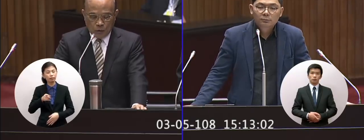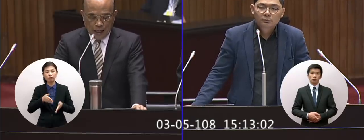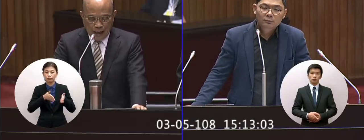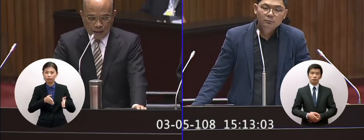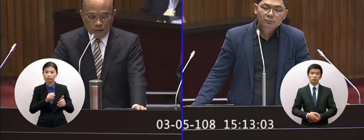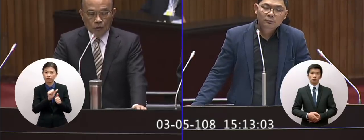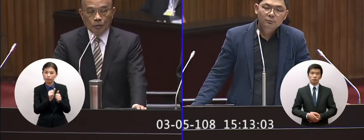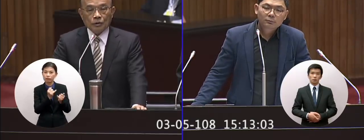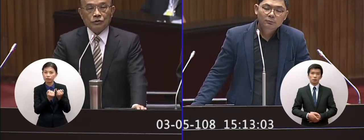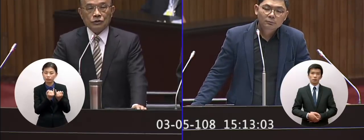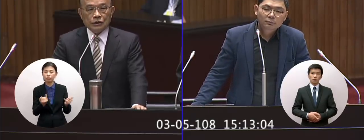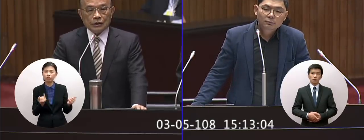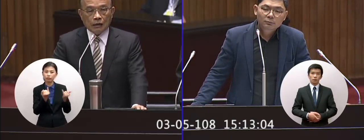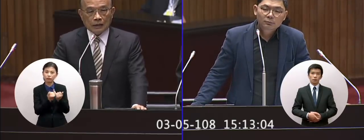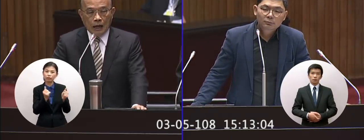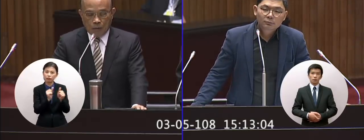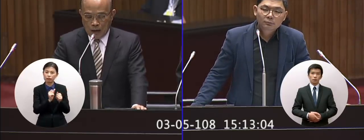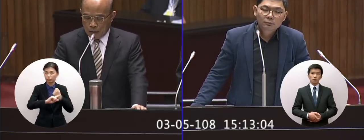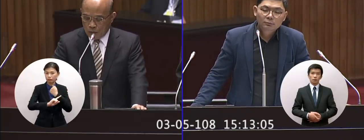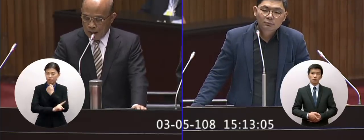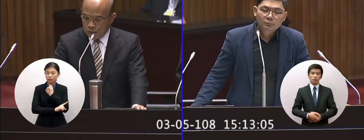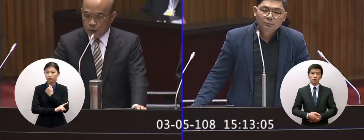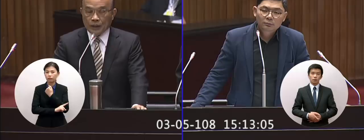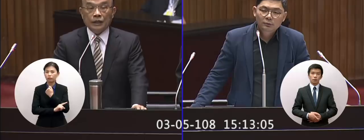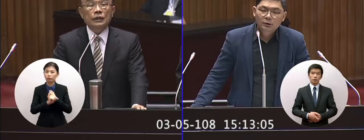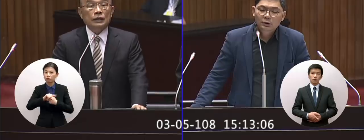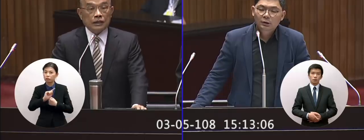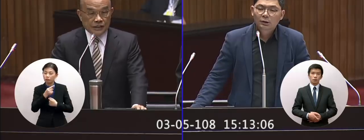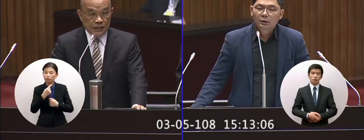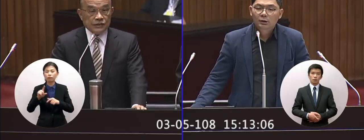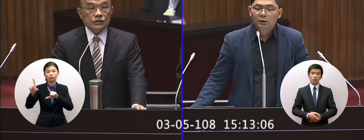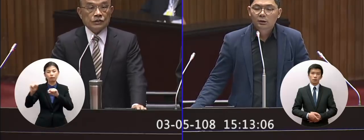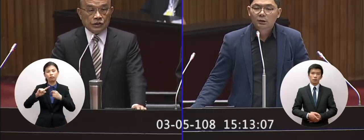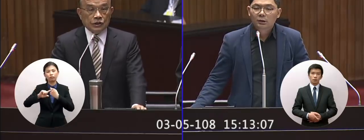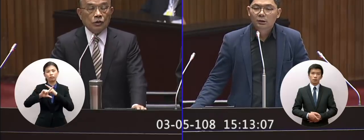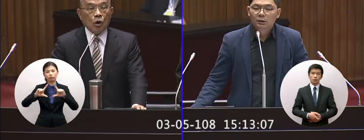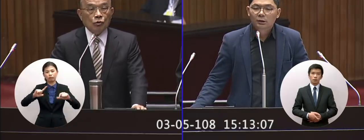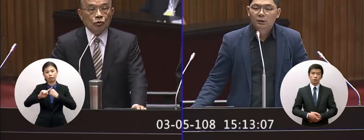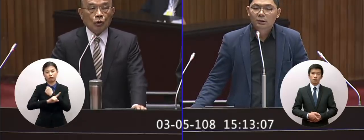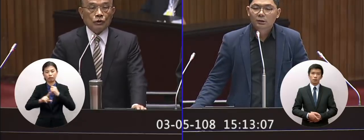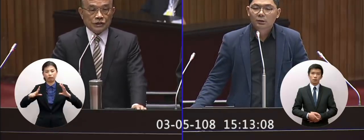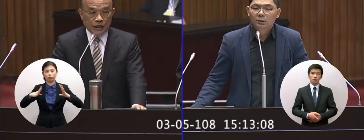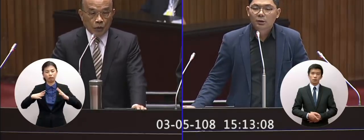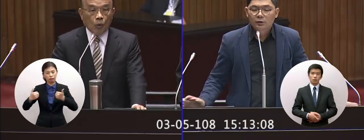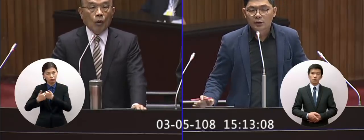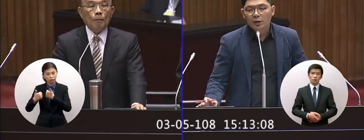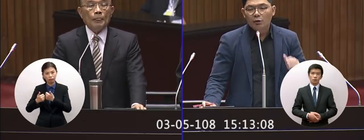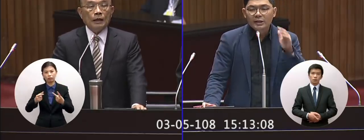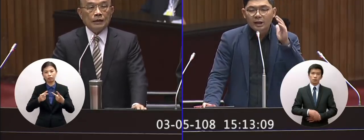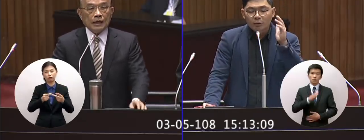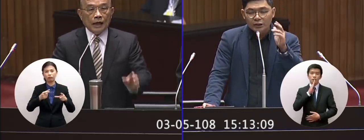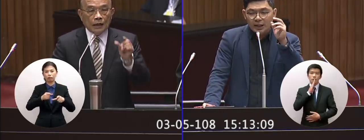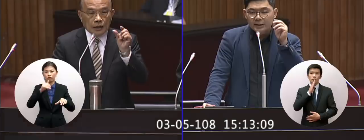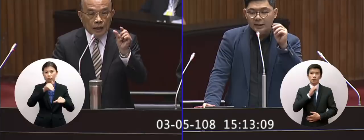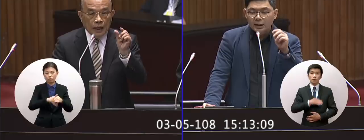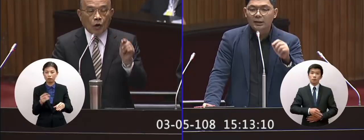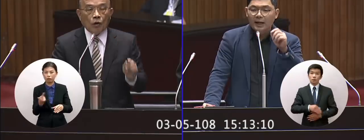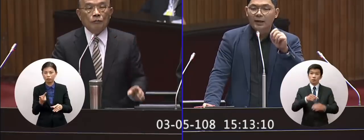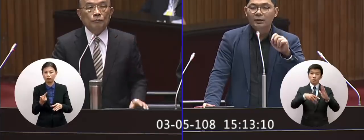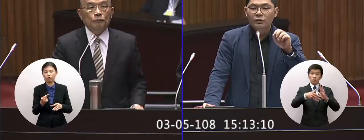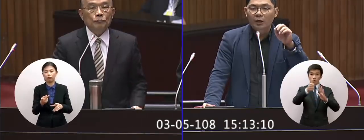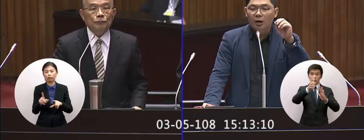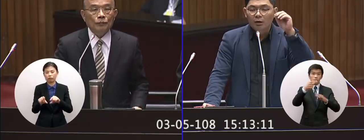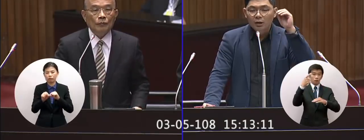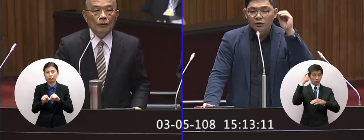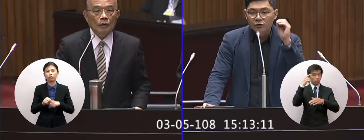这一个法案，我们都是依照大法官会议的解释及公投的结果。 是，院长，我现在